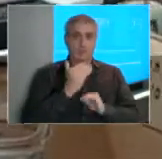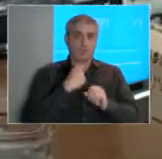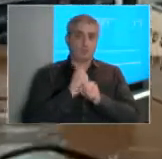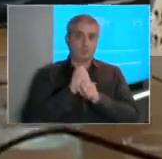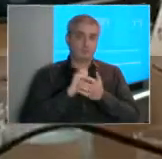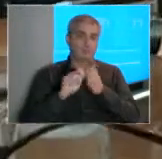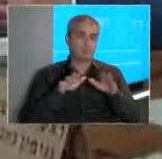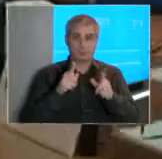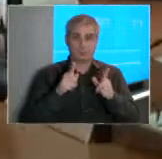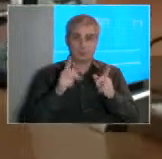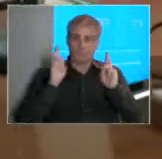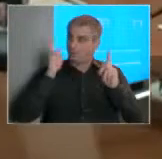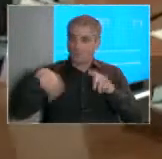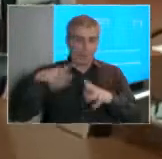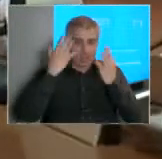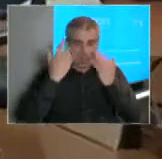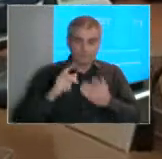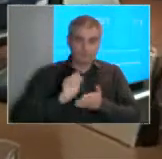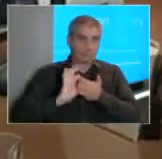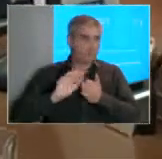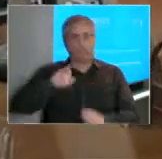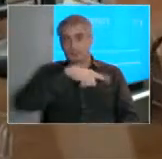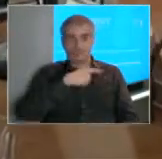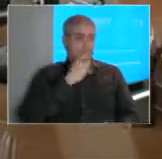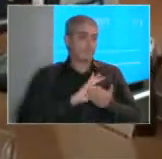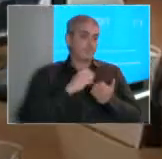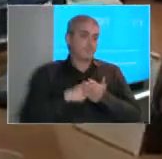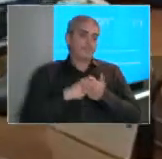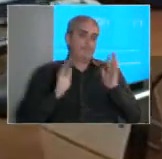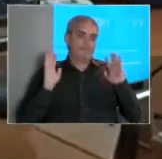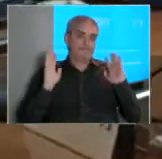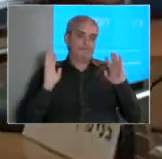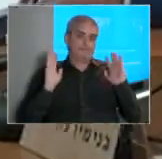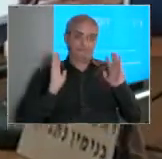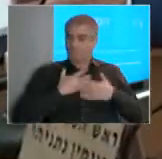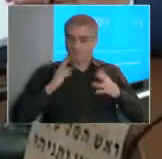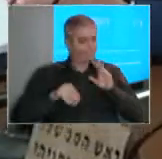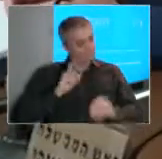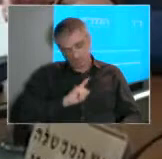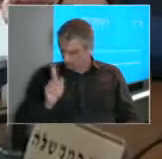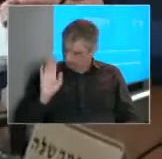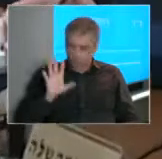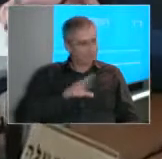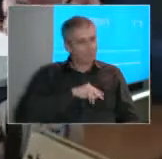של משרדי הממשלה, מהלכים אימים על חשבי המשרדים. זאת אומרת, במשרד האוצר לא נבלים מבחינות שלישיות, לא נבלים, לא